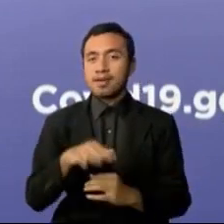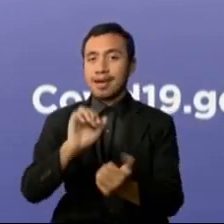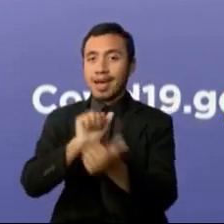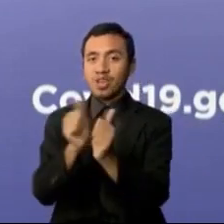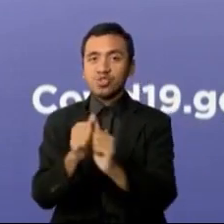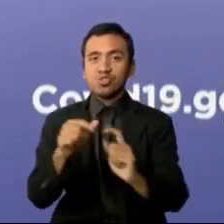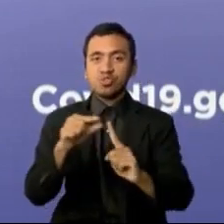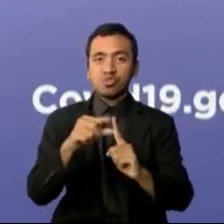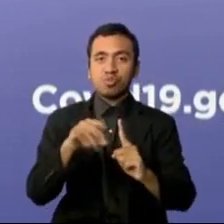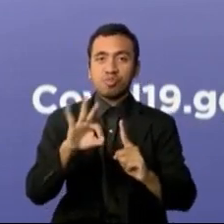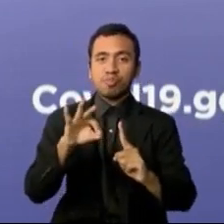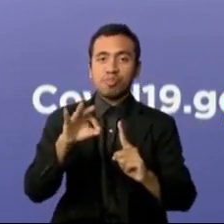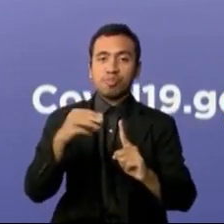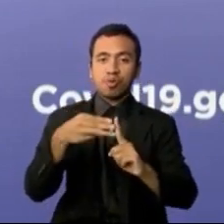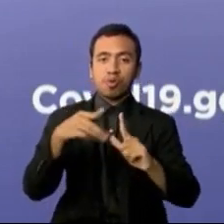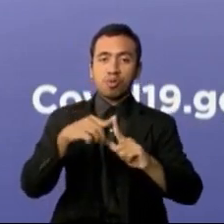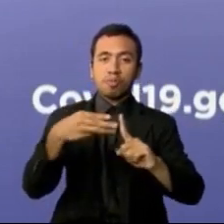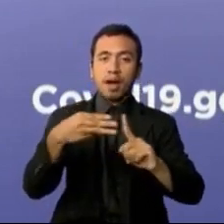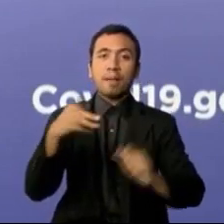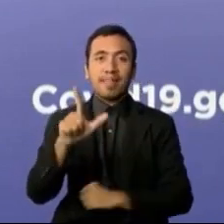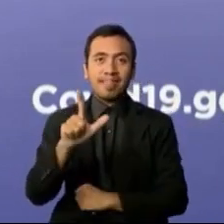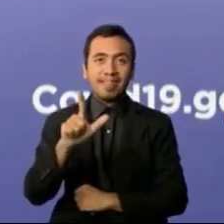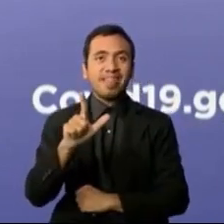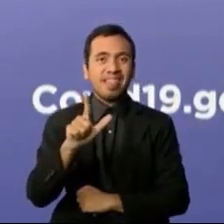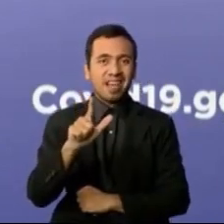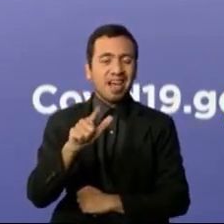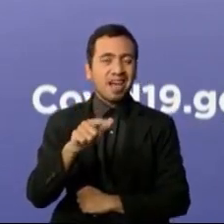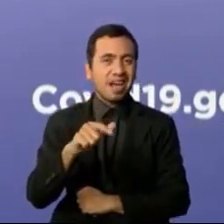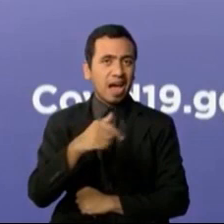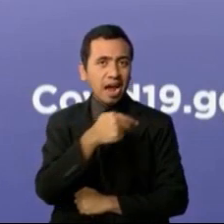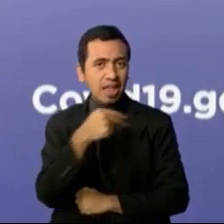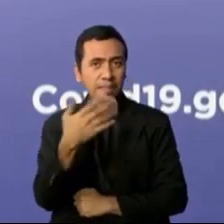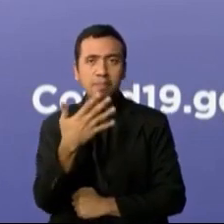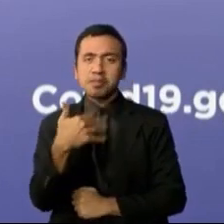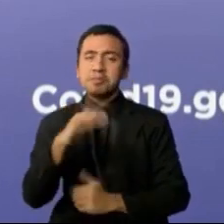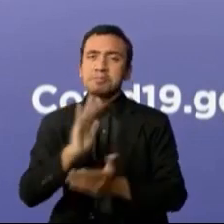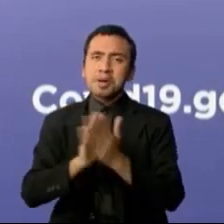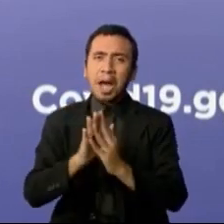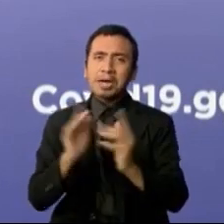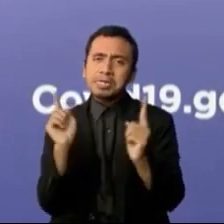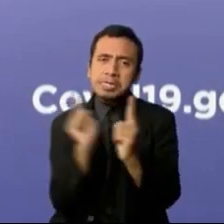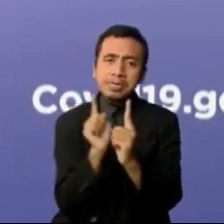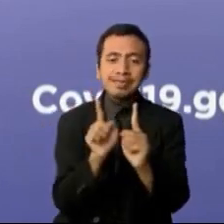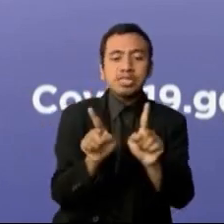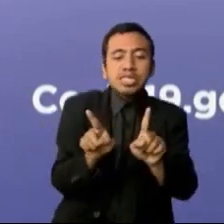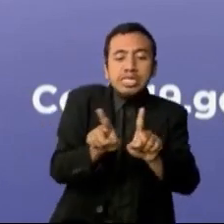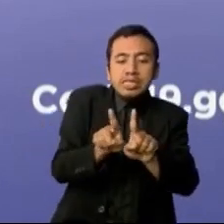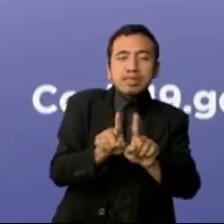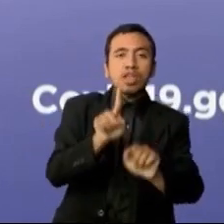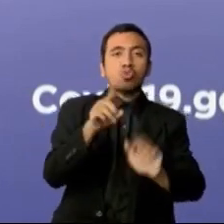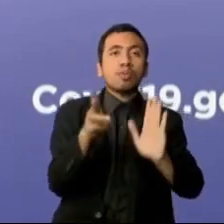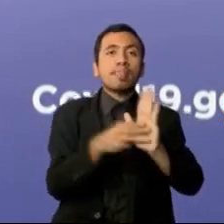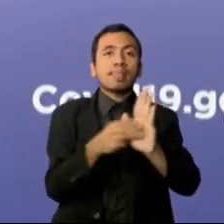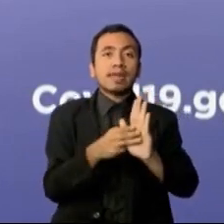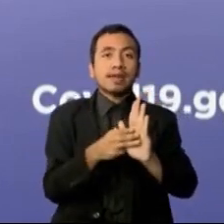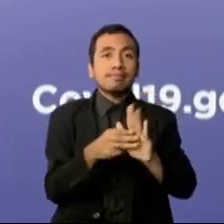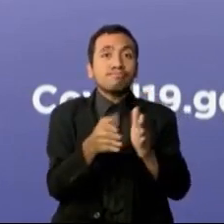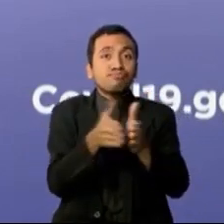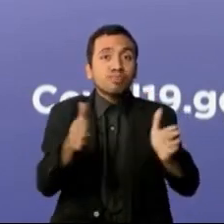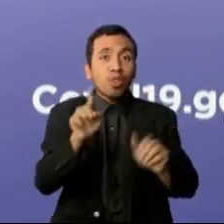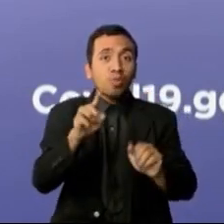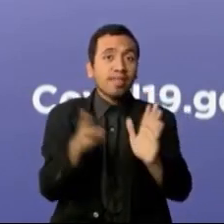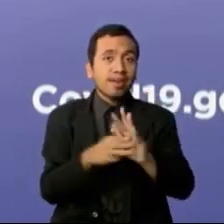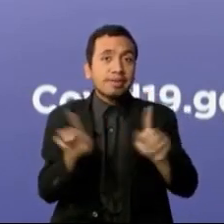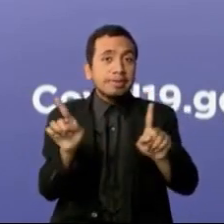probable kontak dalam hal ini adalah kontak dekat kontak dekat kurang dari satu meter tanpa pelindung dengan